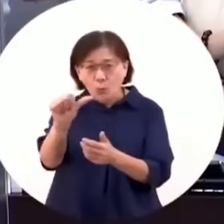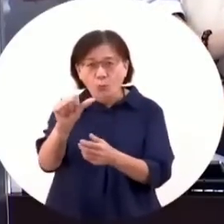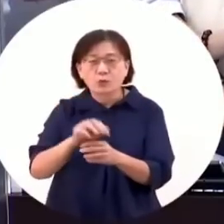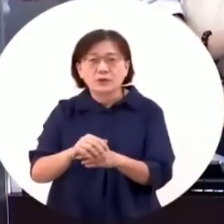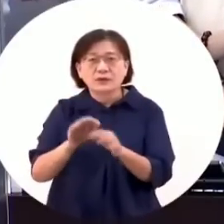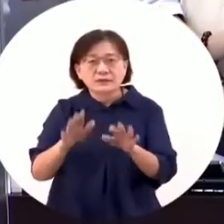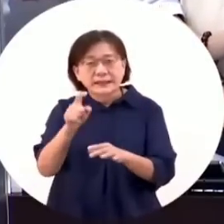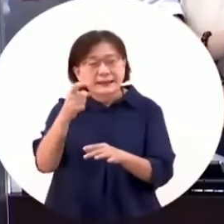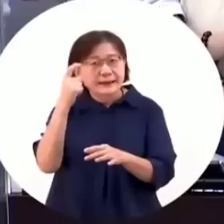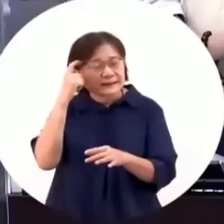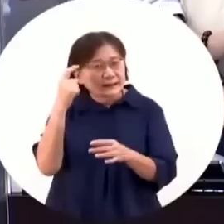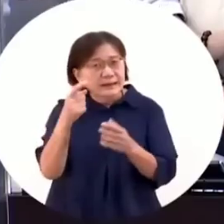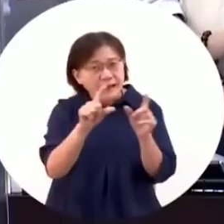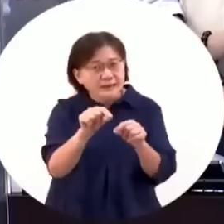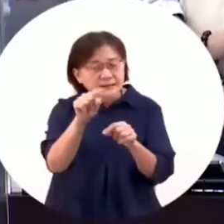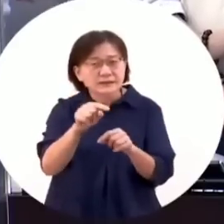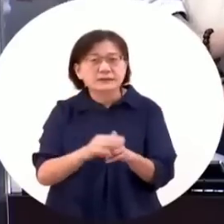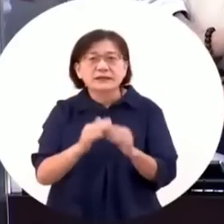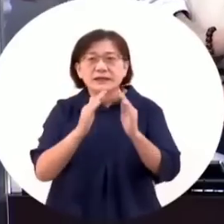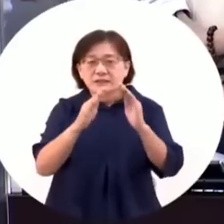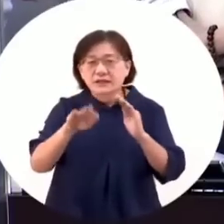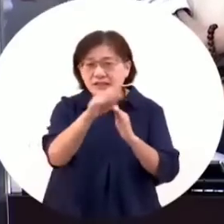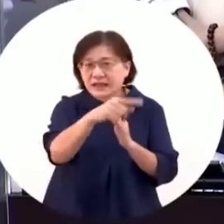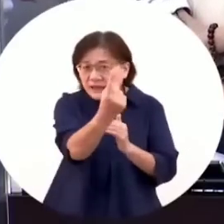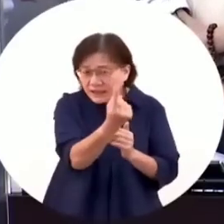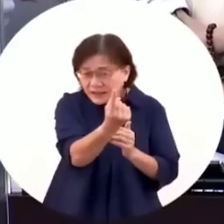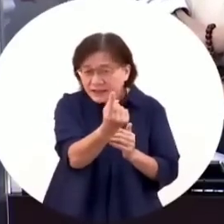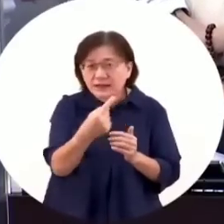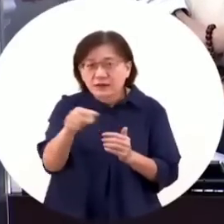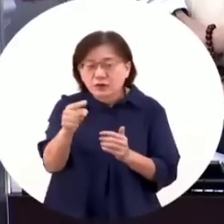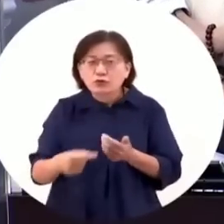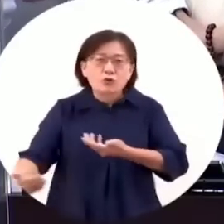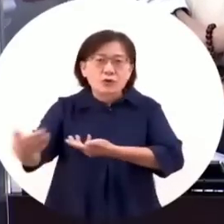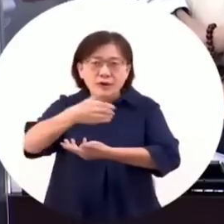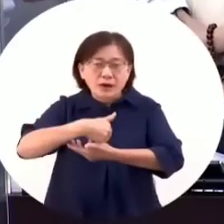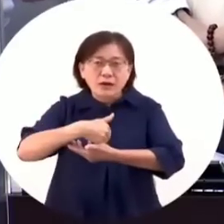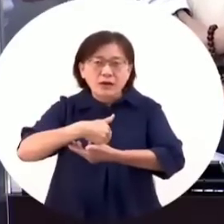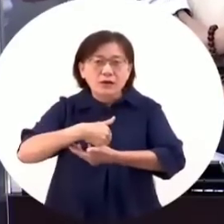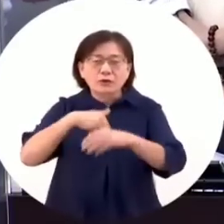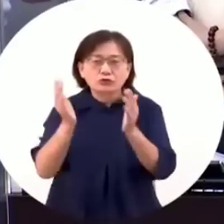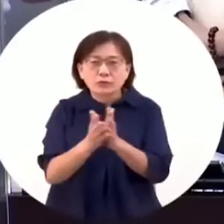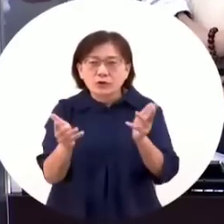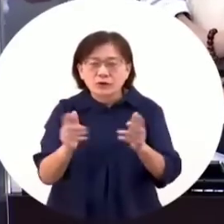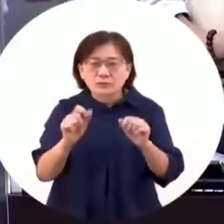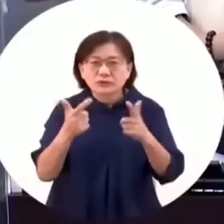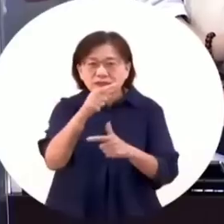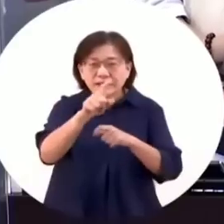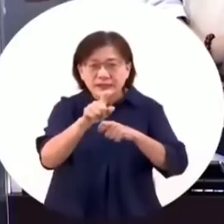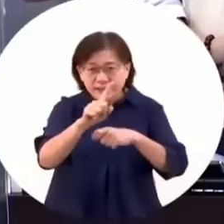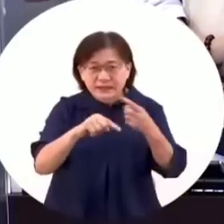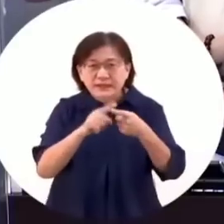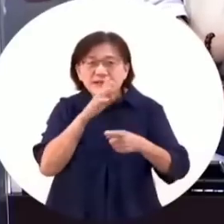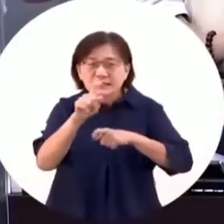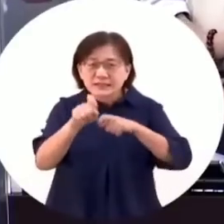念，你现在倒回来说啊，我用一个市场去包其他的，你应该是说我要做一个什么的市场风貌改善计划，那